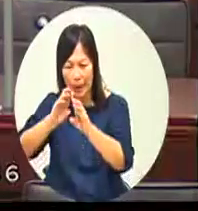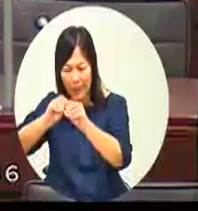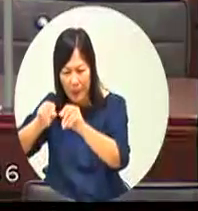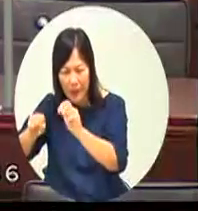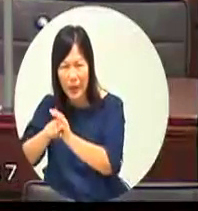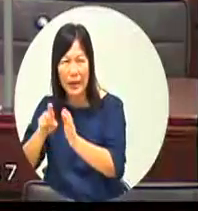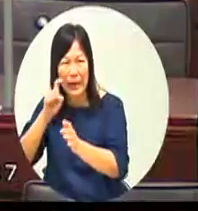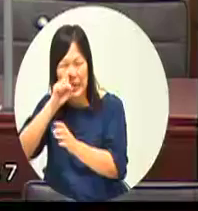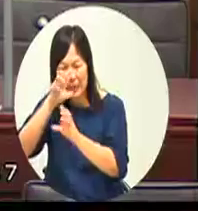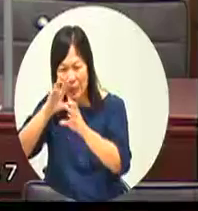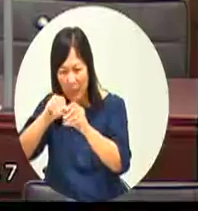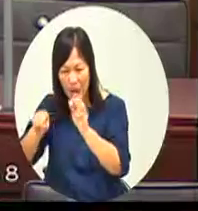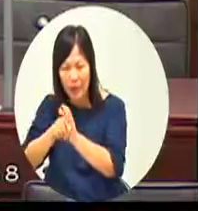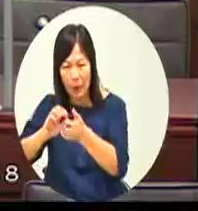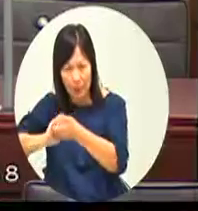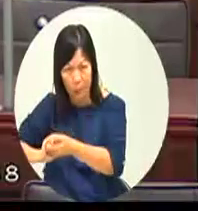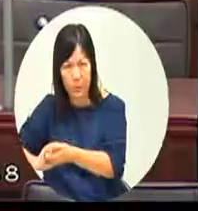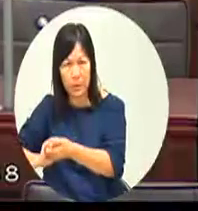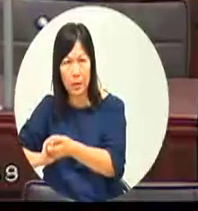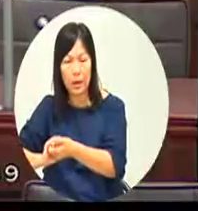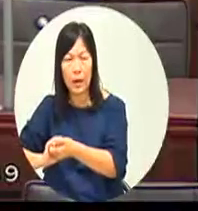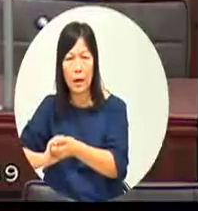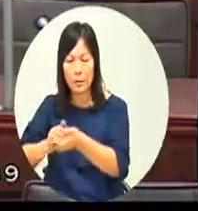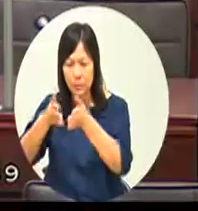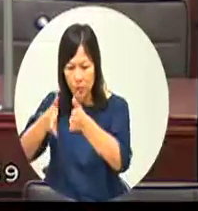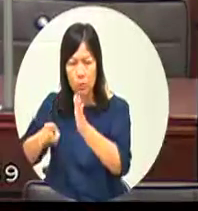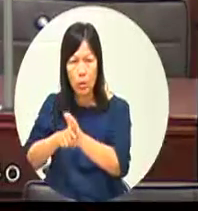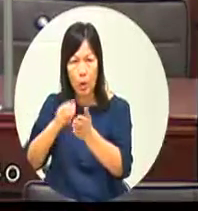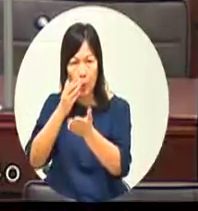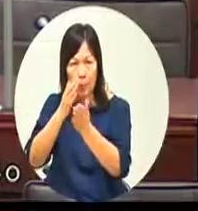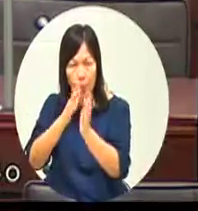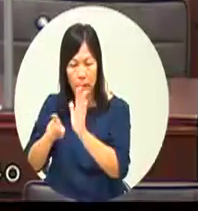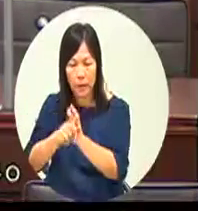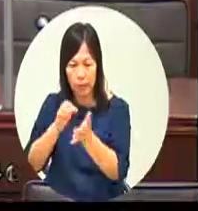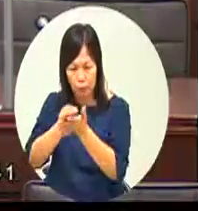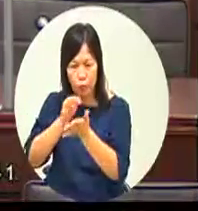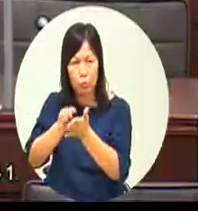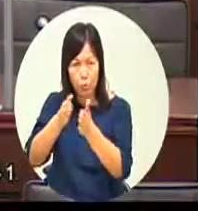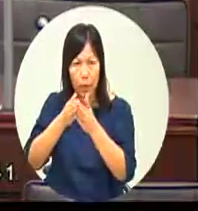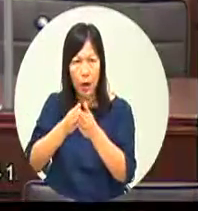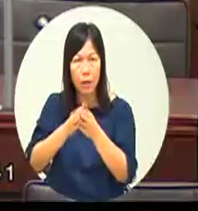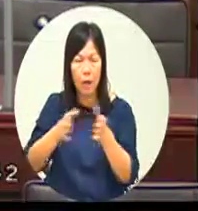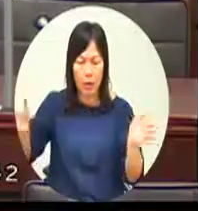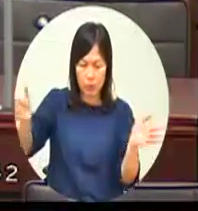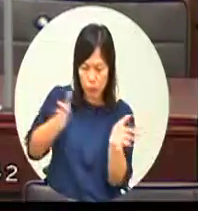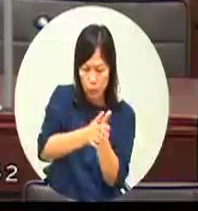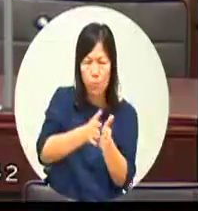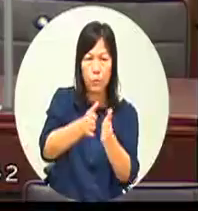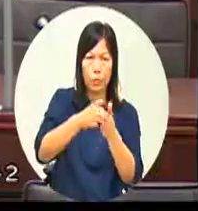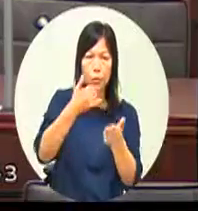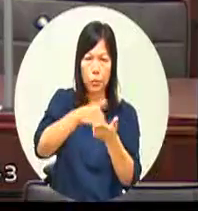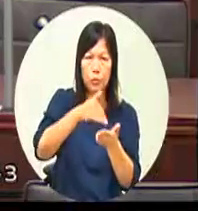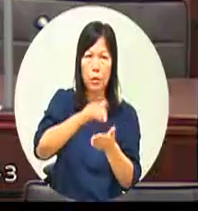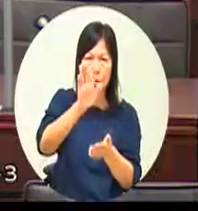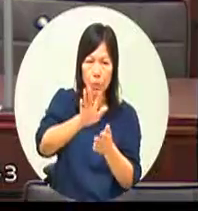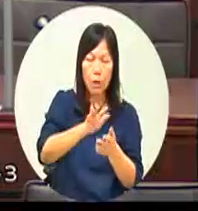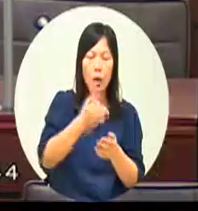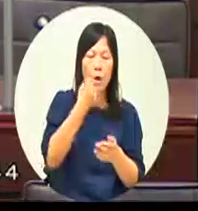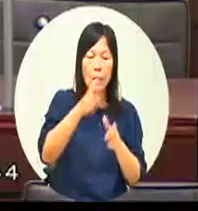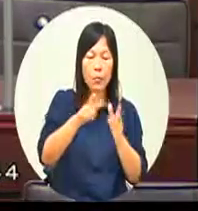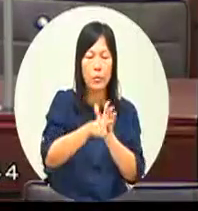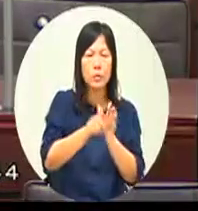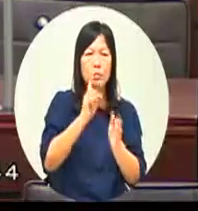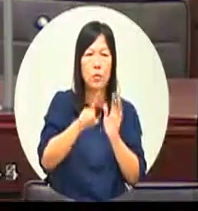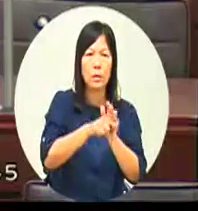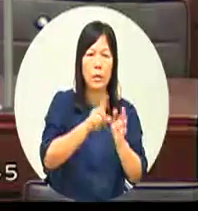些灰稳定化物，它去处理我们所要花的成本全部这样子算起来，否则不会出现所谓的